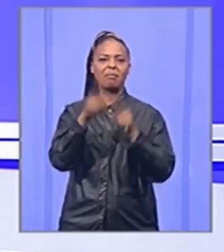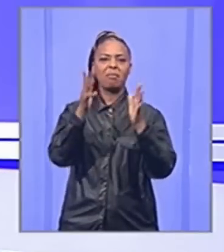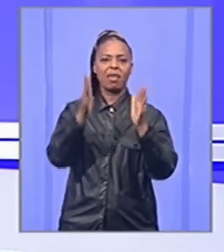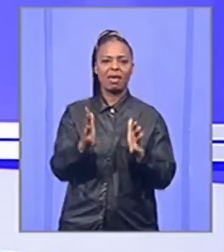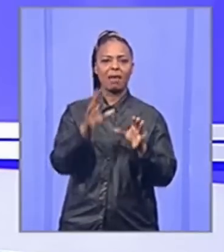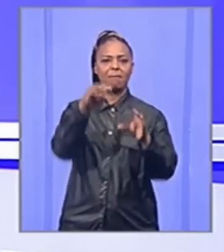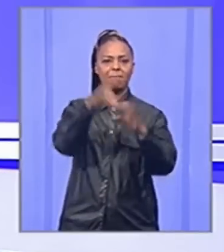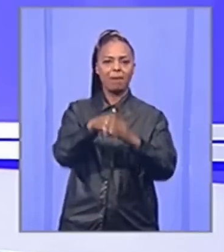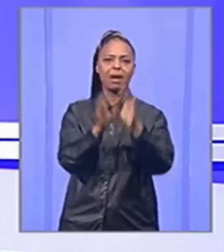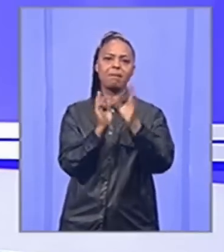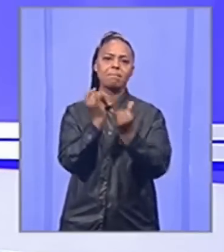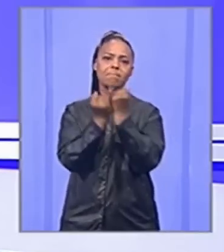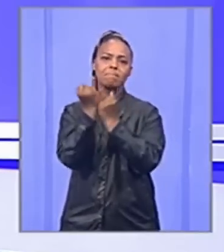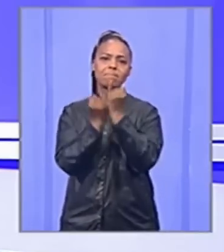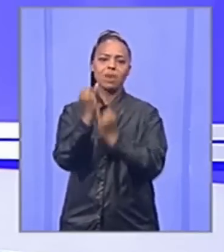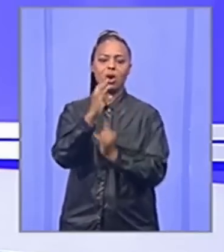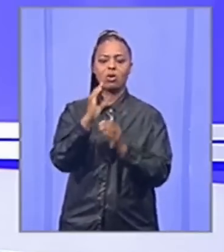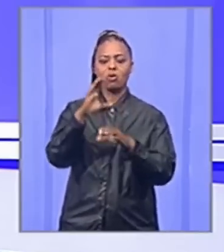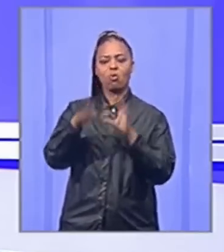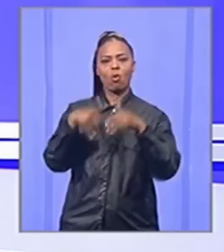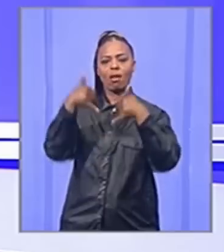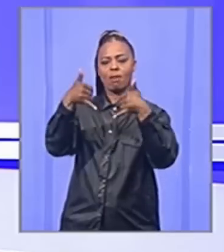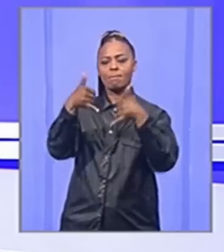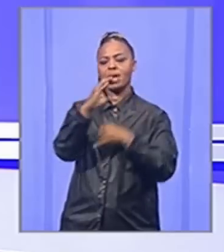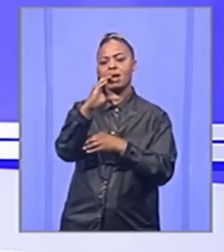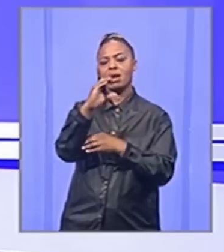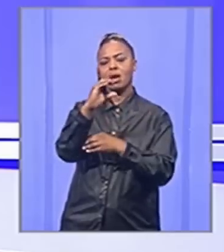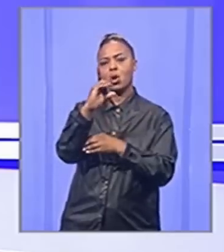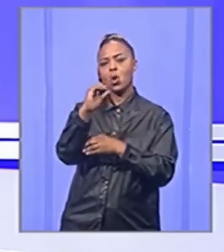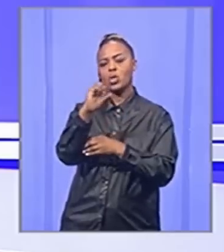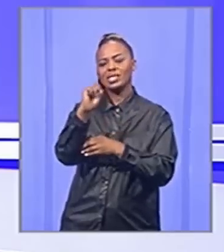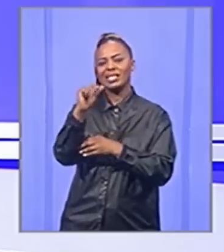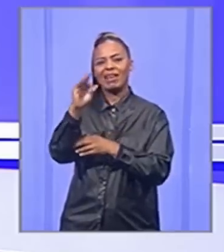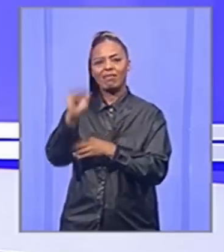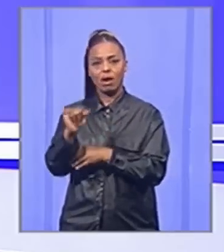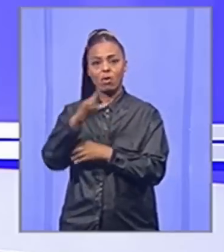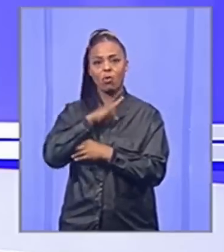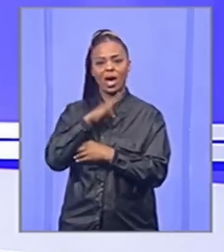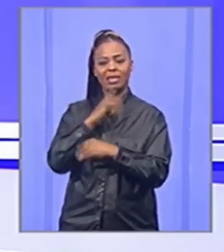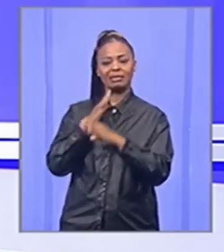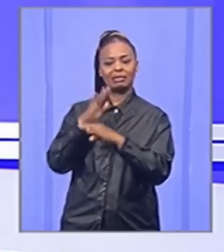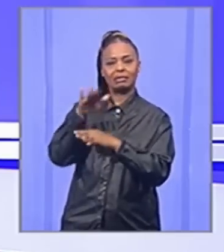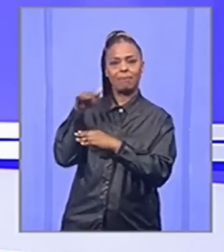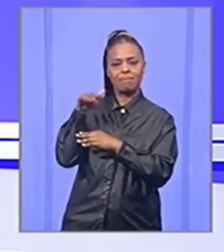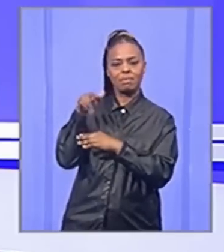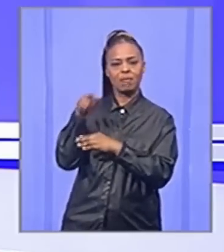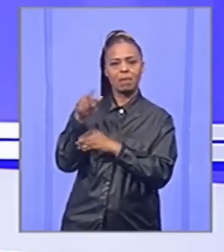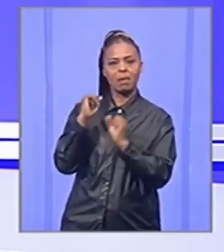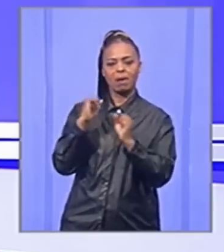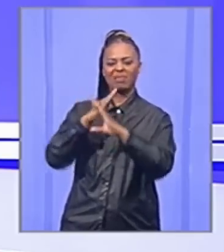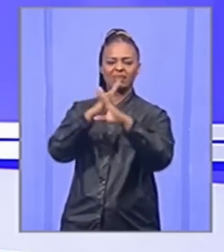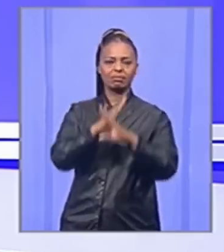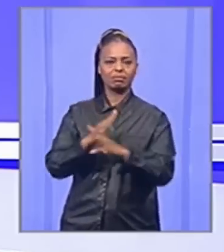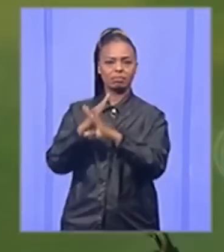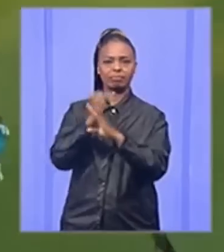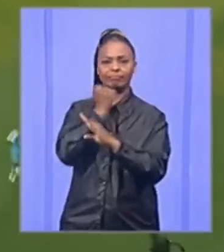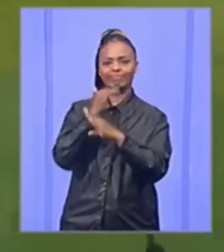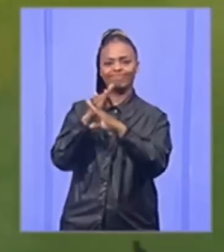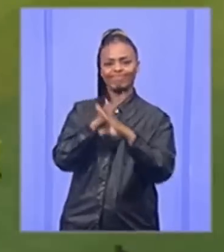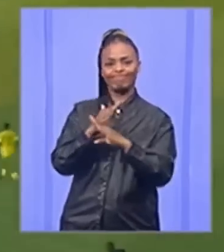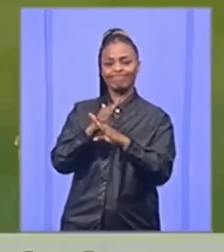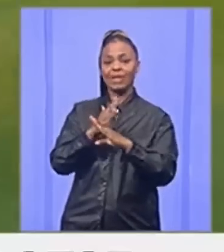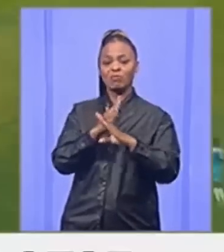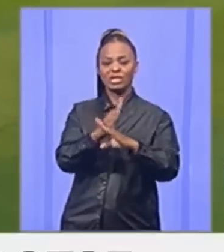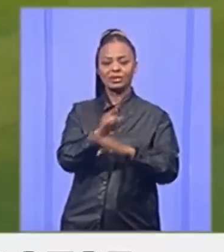kgona go thopa gape sebjana sa Khosafa seo gabjalo Zambia e le go mushireletse wa sona. Gabjalo Afrika Borwa